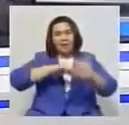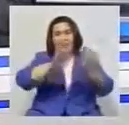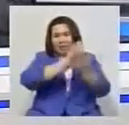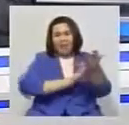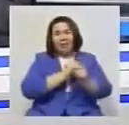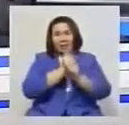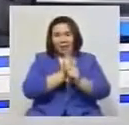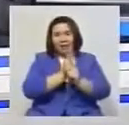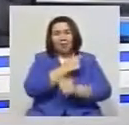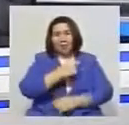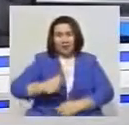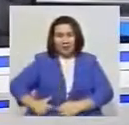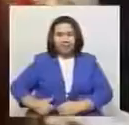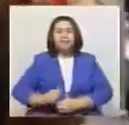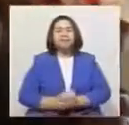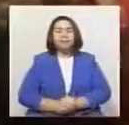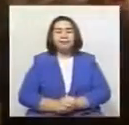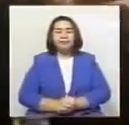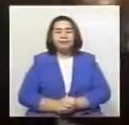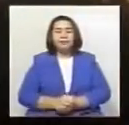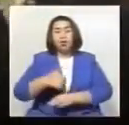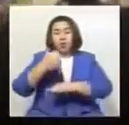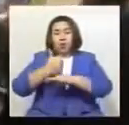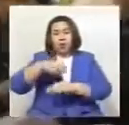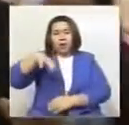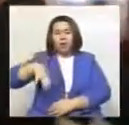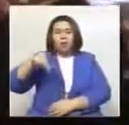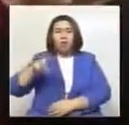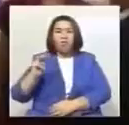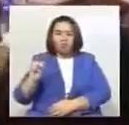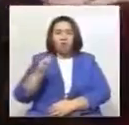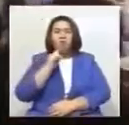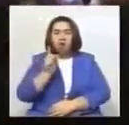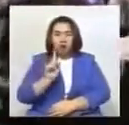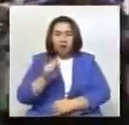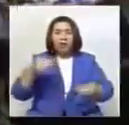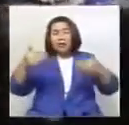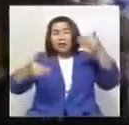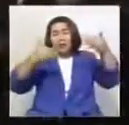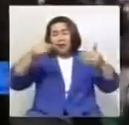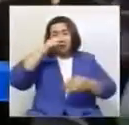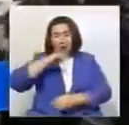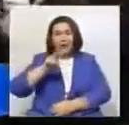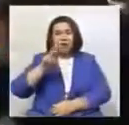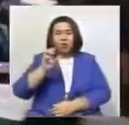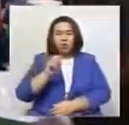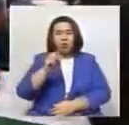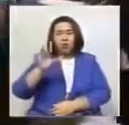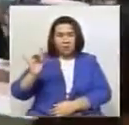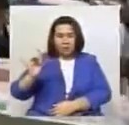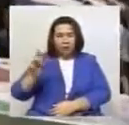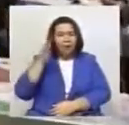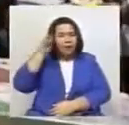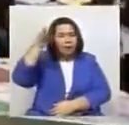ราชานางนภาเศรษฐกรอธิบดีกรมพัฒนาสังคมและสวัสดิการกล่าวว่างาน Thailand Social Expo 2018สู่อนาคตที่ส